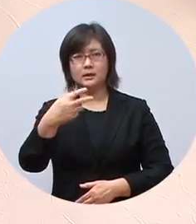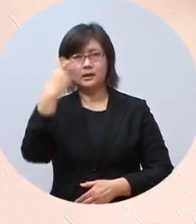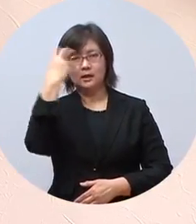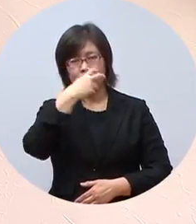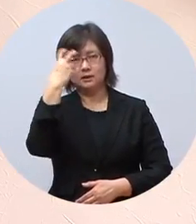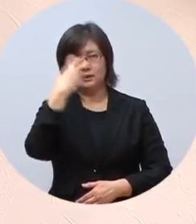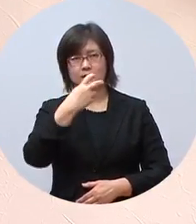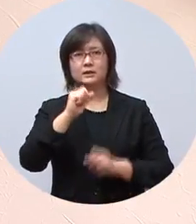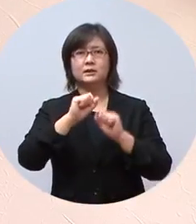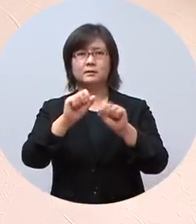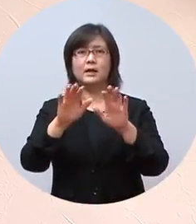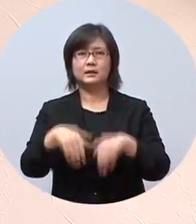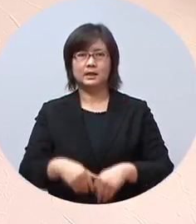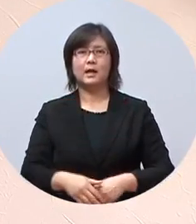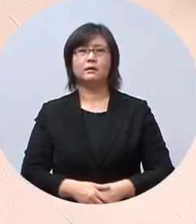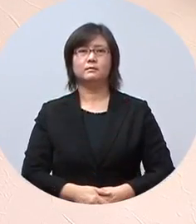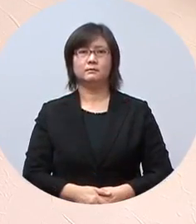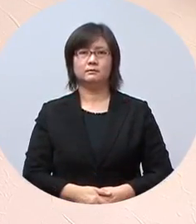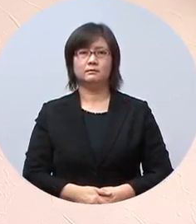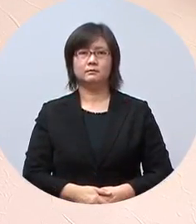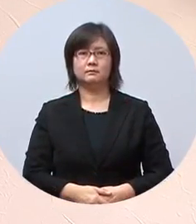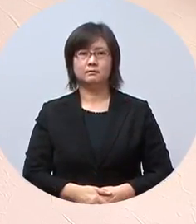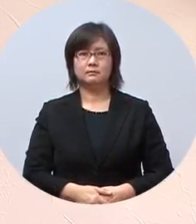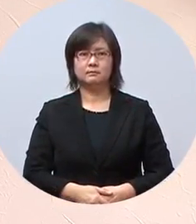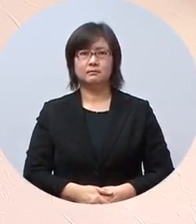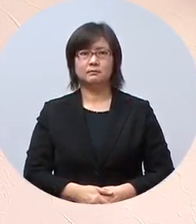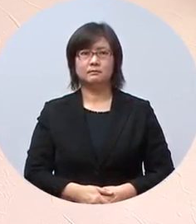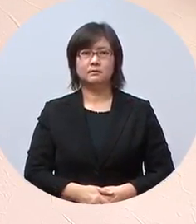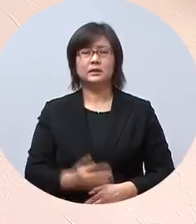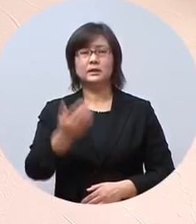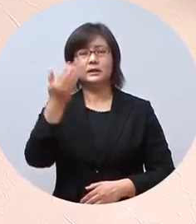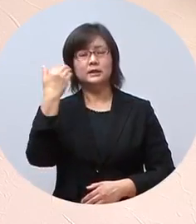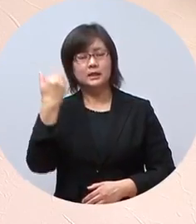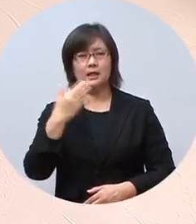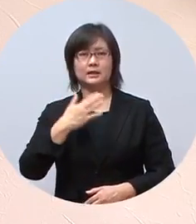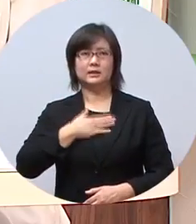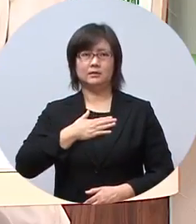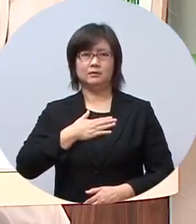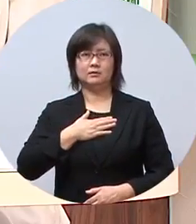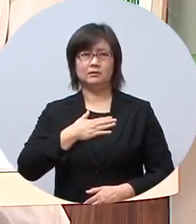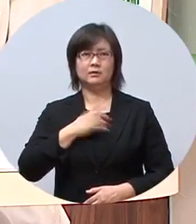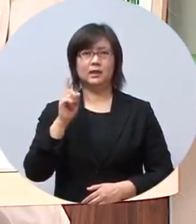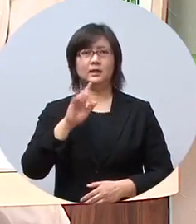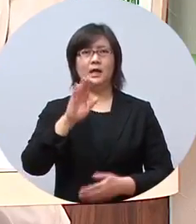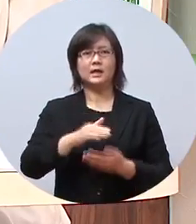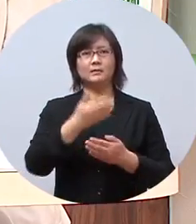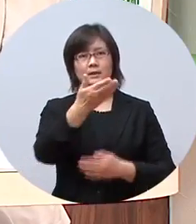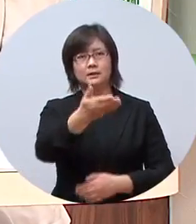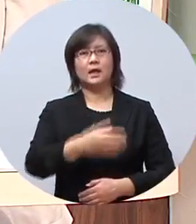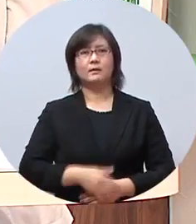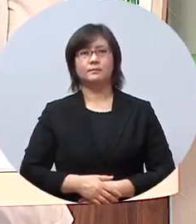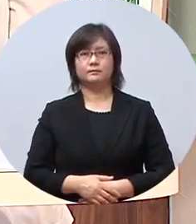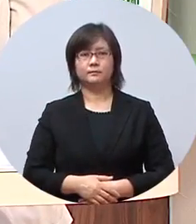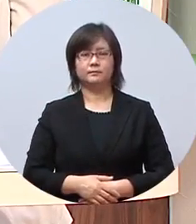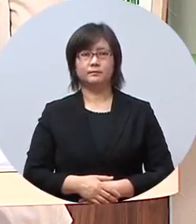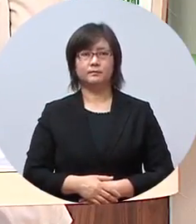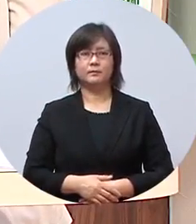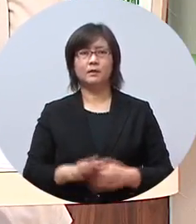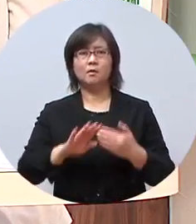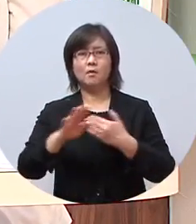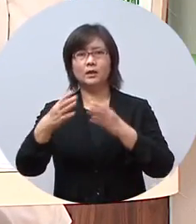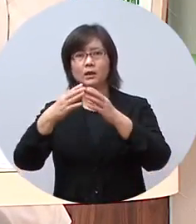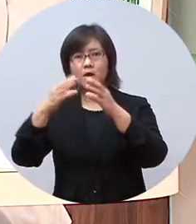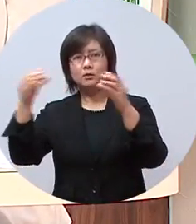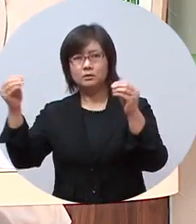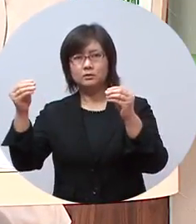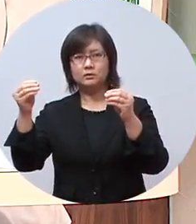のように高濃度になりそうな場合、事前に知ることはできないんでしょうか。 環境基準とは別に国の暫定指針